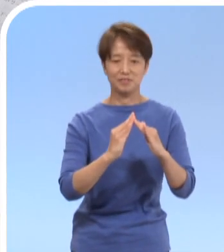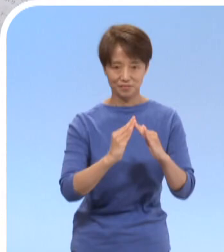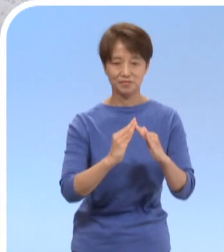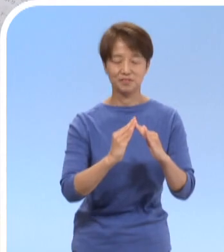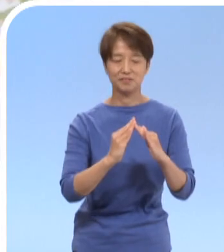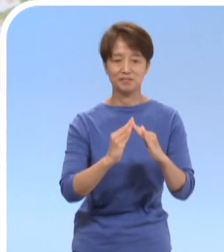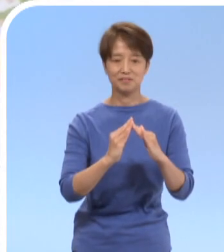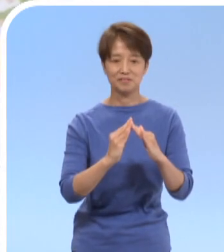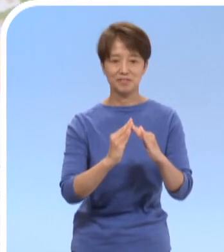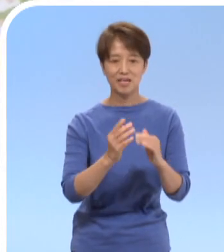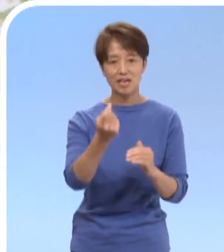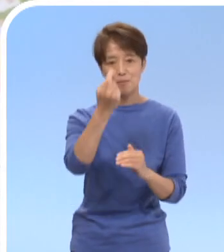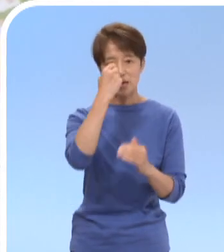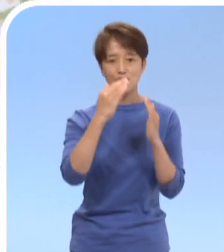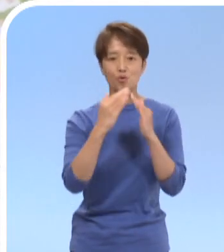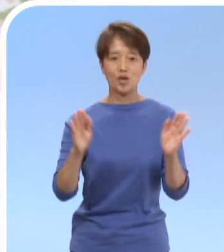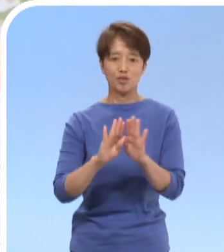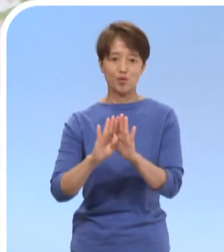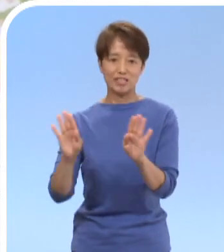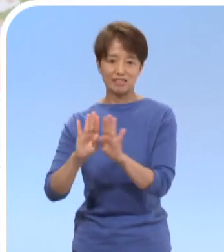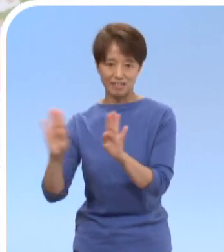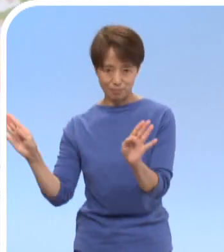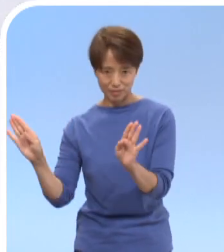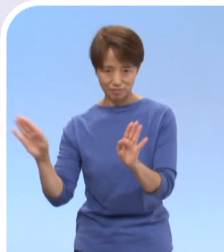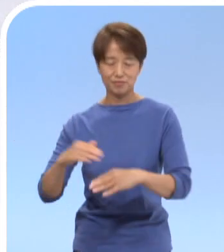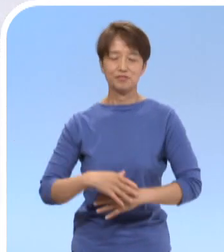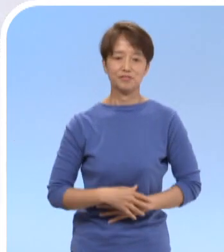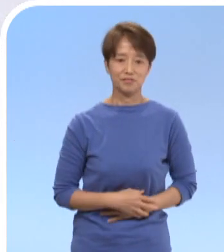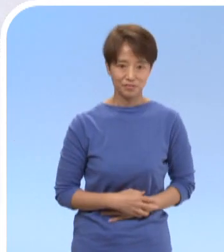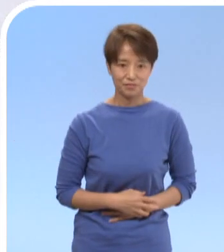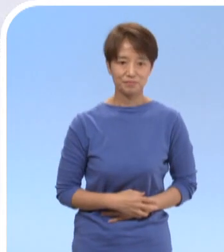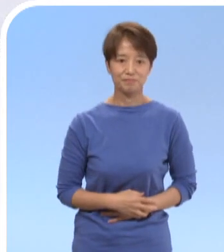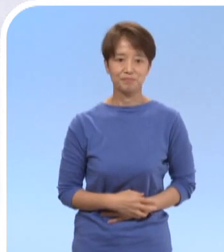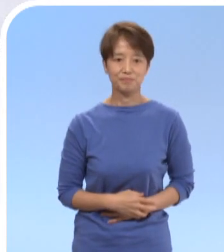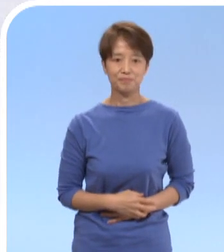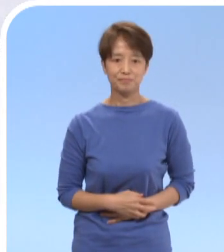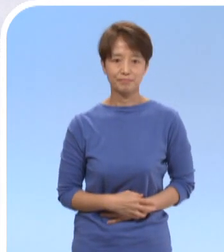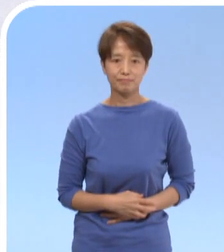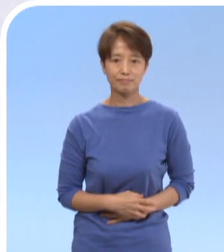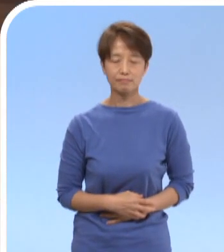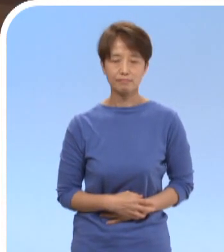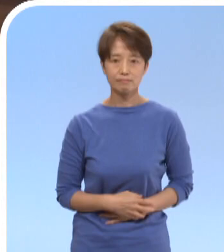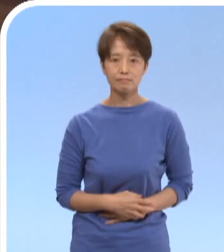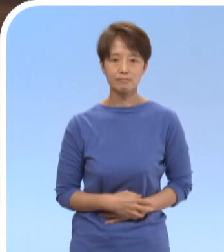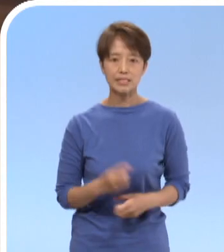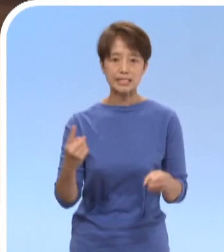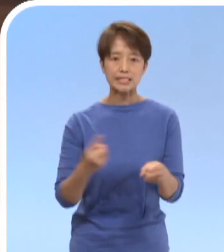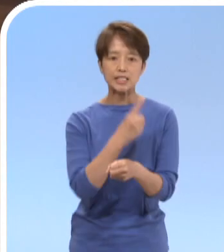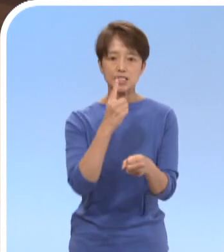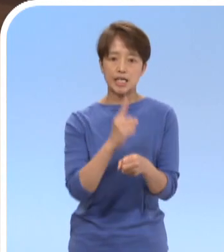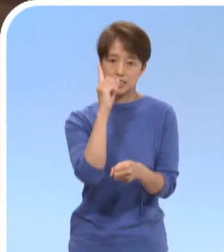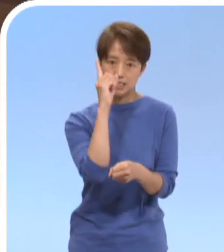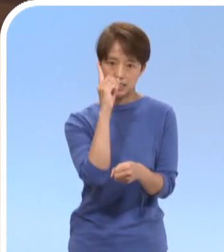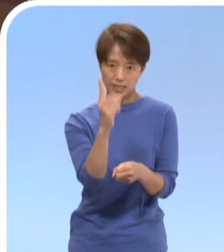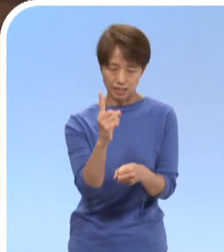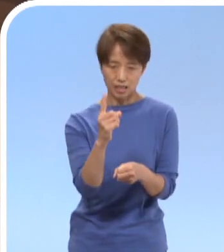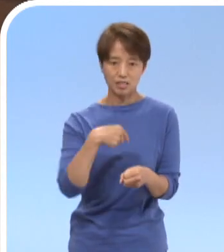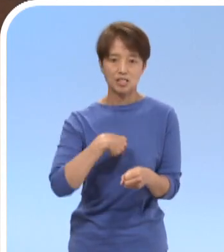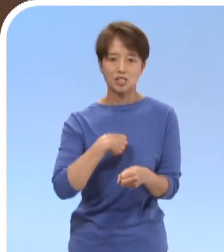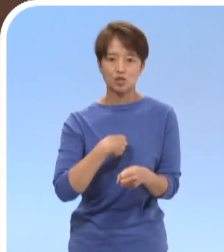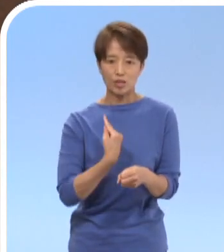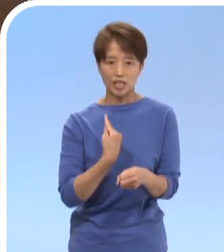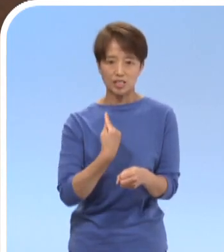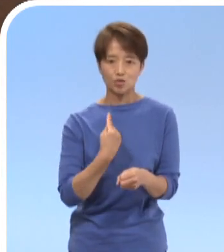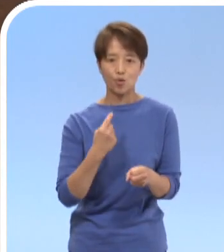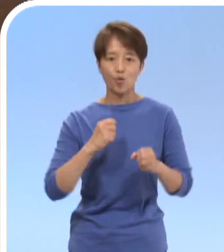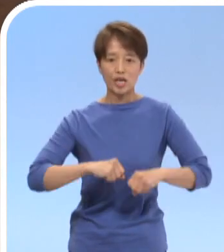維持増進のために勉強会を実施しています。さらに 毎年年に1回ね、はい、私の